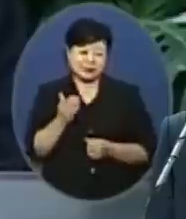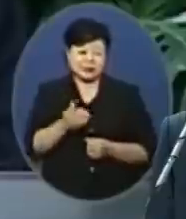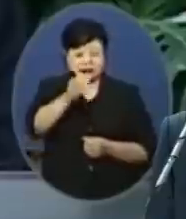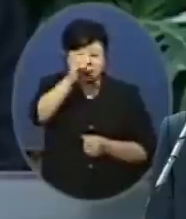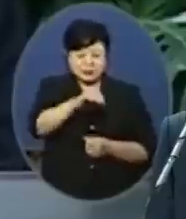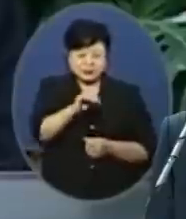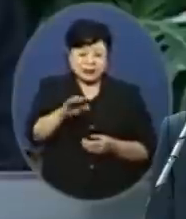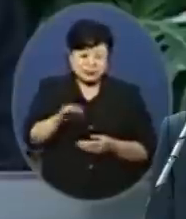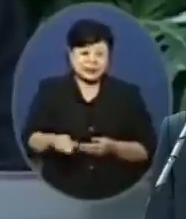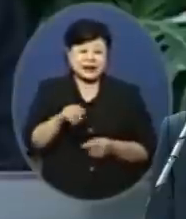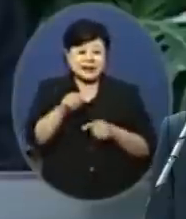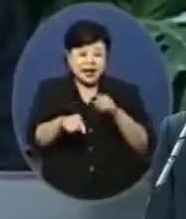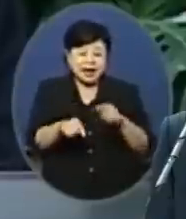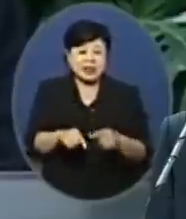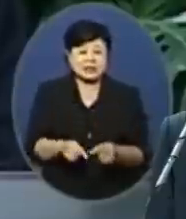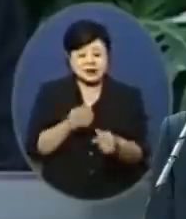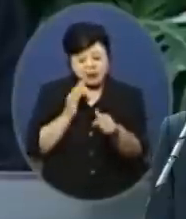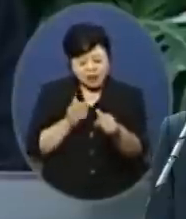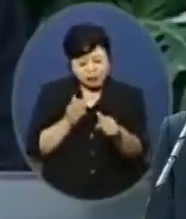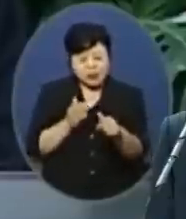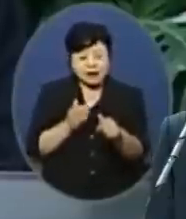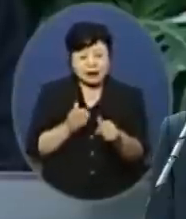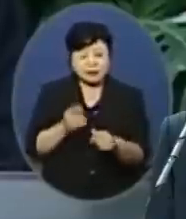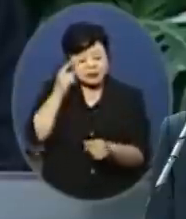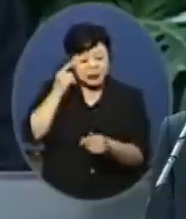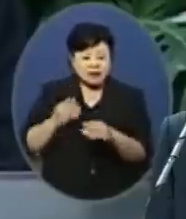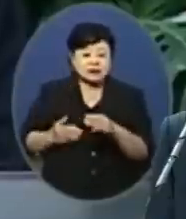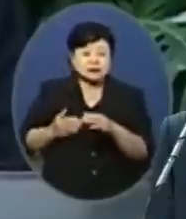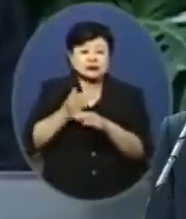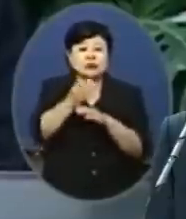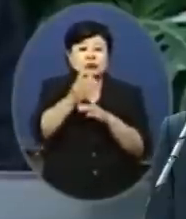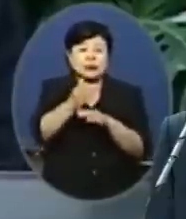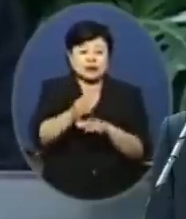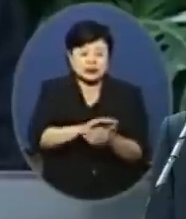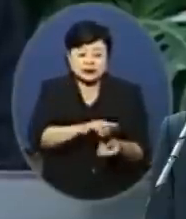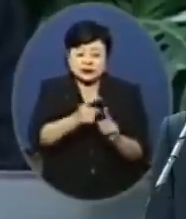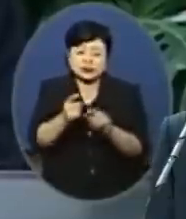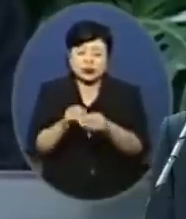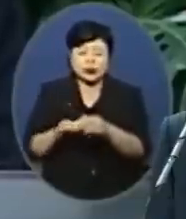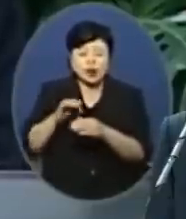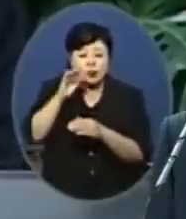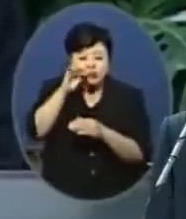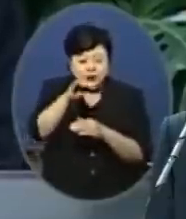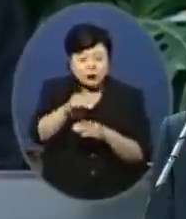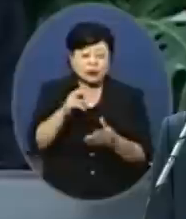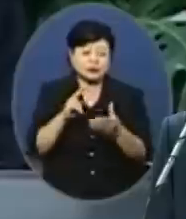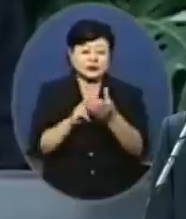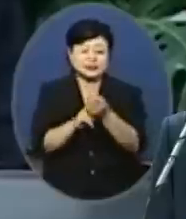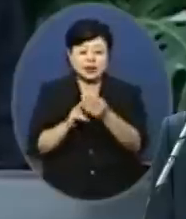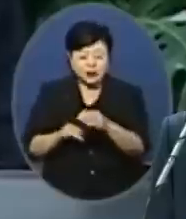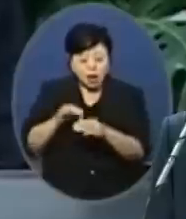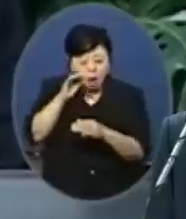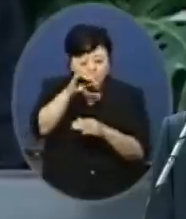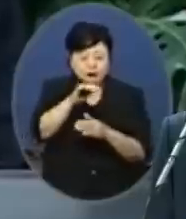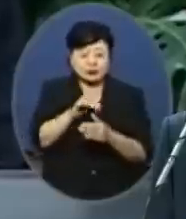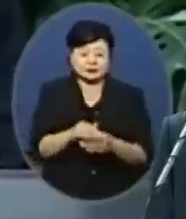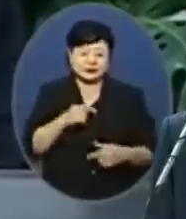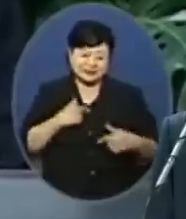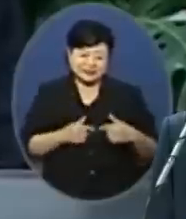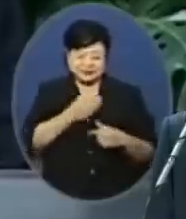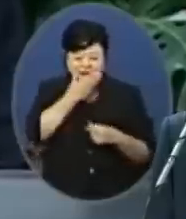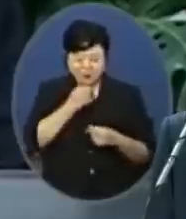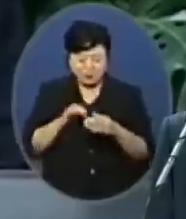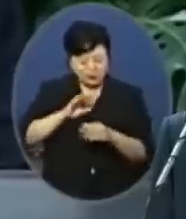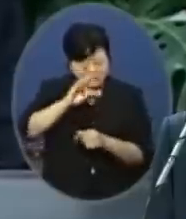십자가 밑에 나아가 간구하면 상상할 수 없는 치료가 넘쳐나고 기적이 넘쳐나고 기쁨과